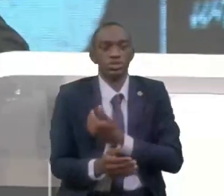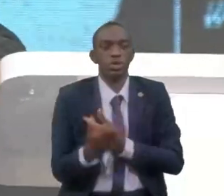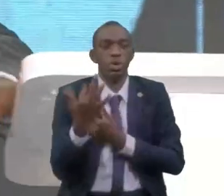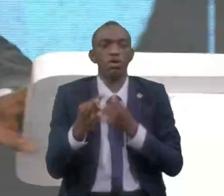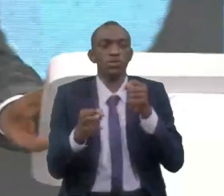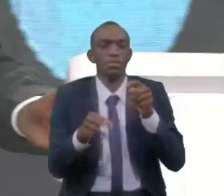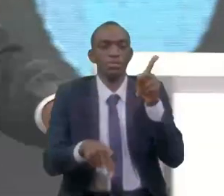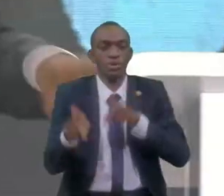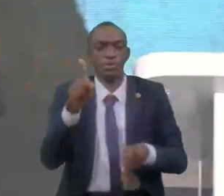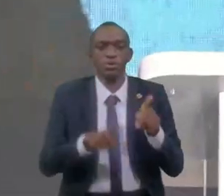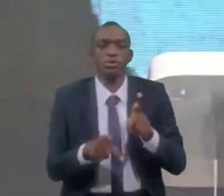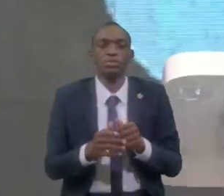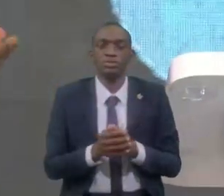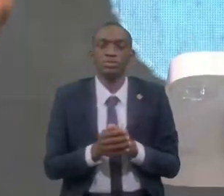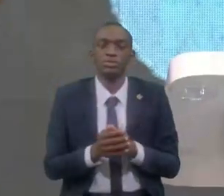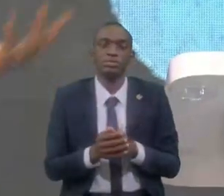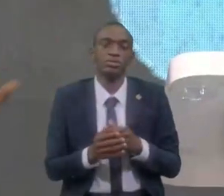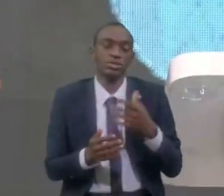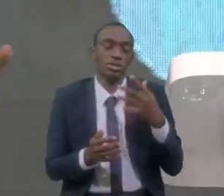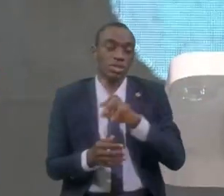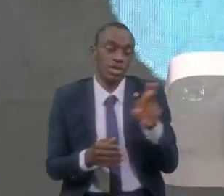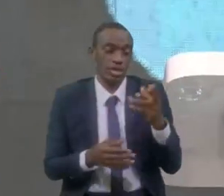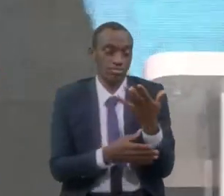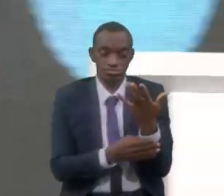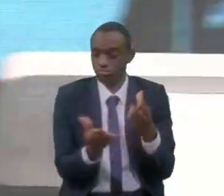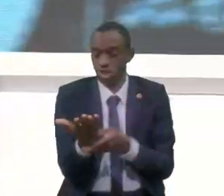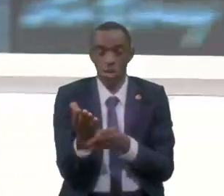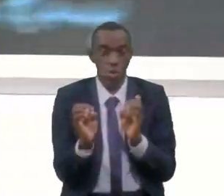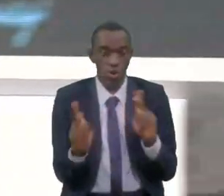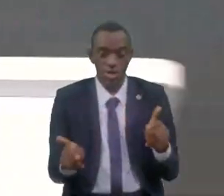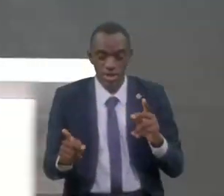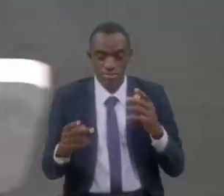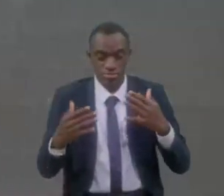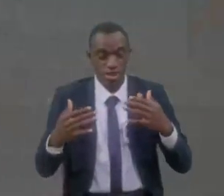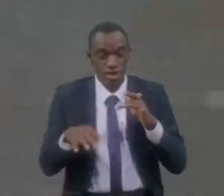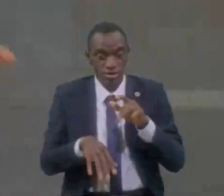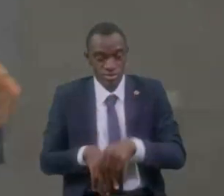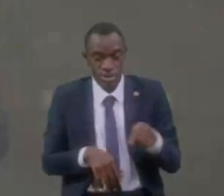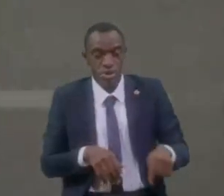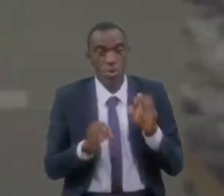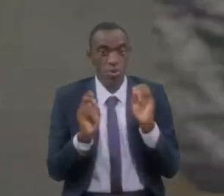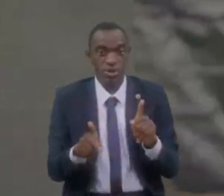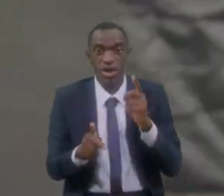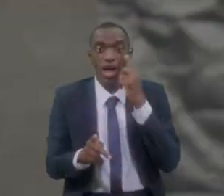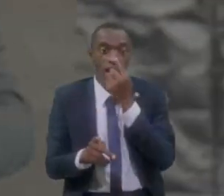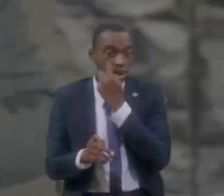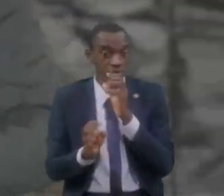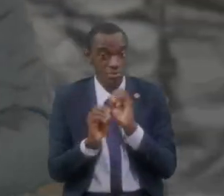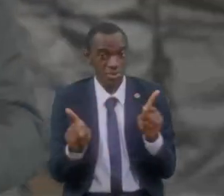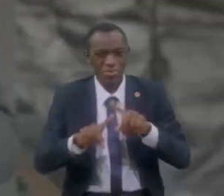Le peuple, leurs mains allaient bien, leurs yeux, tout était en forme, mais leur